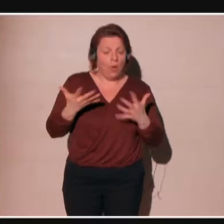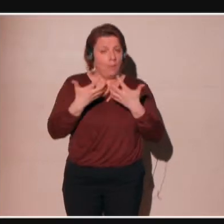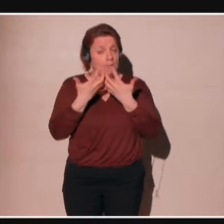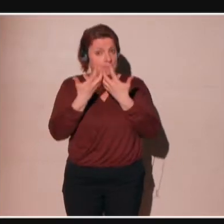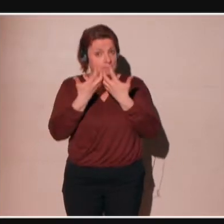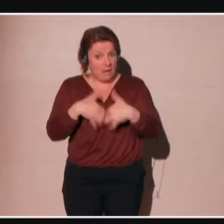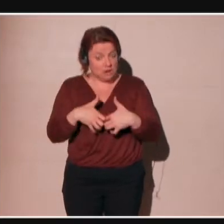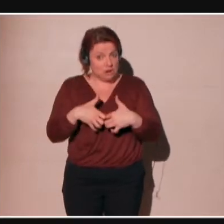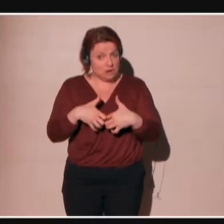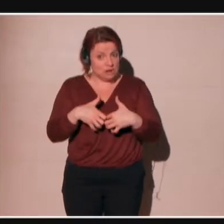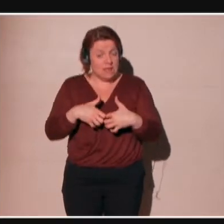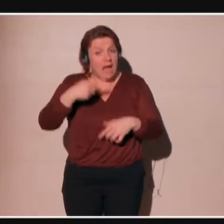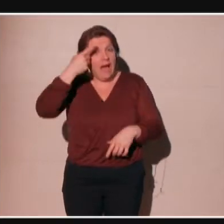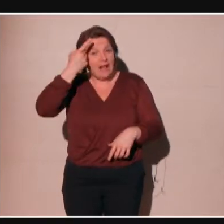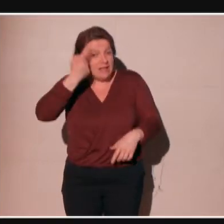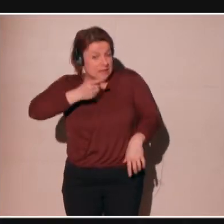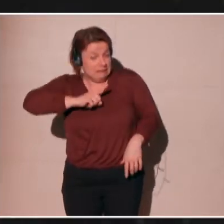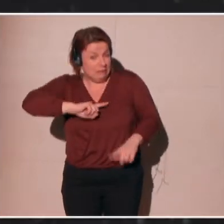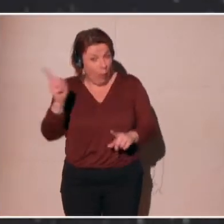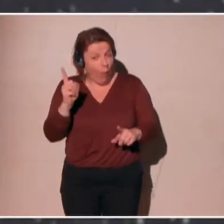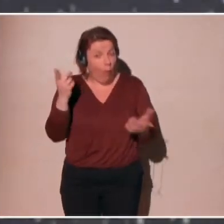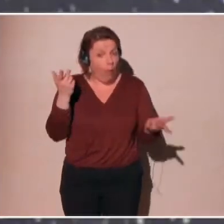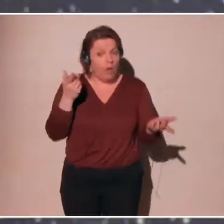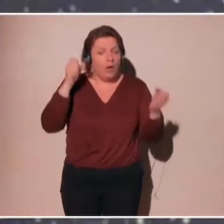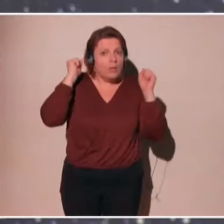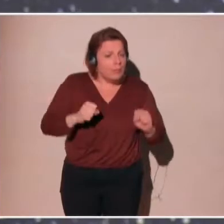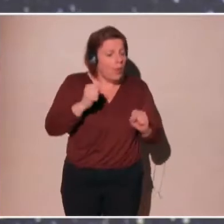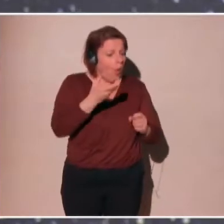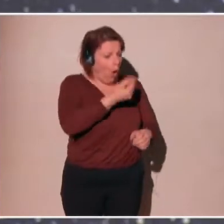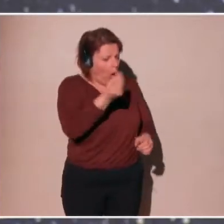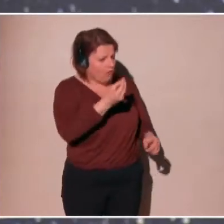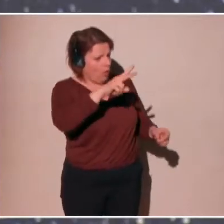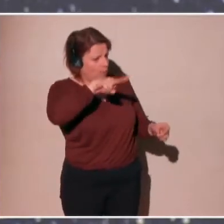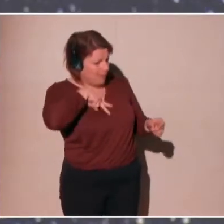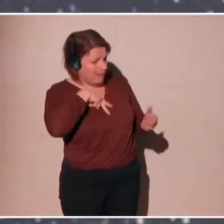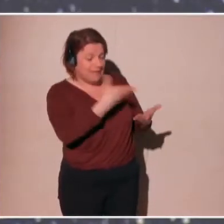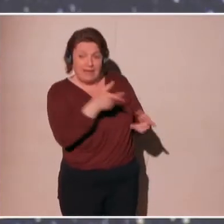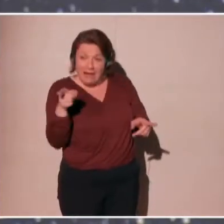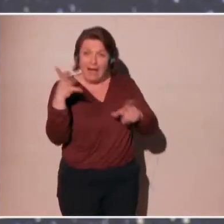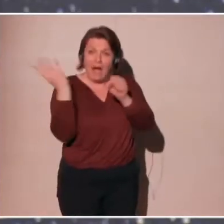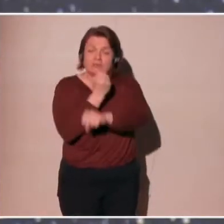machine non intelligente peut mieux réussir que nos enfants, nos propres enfants?